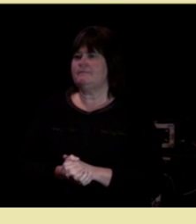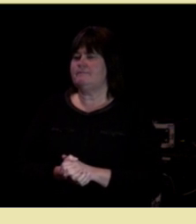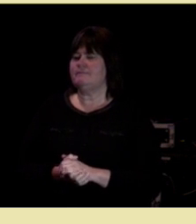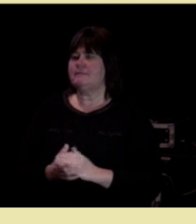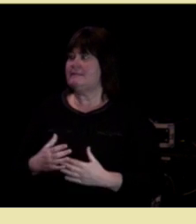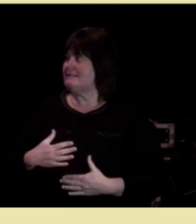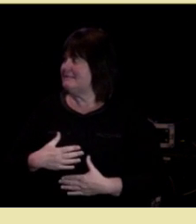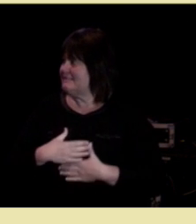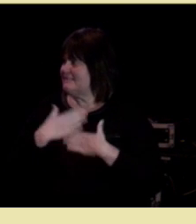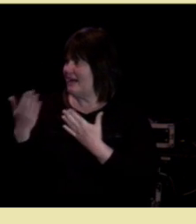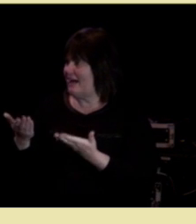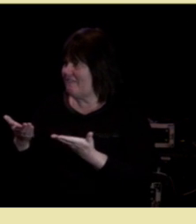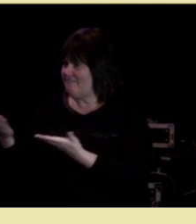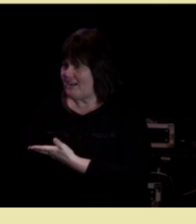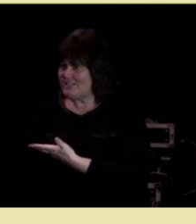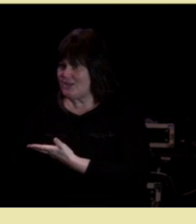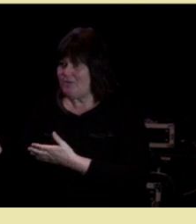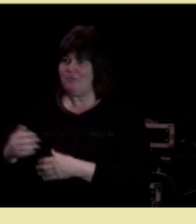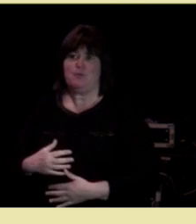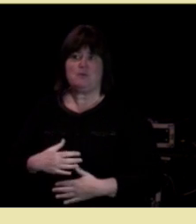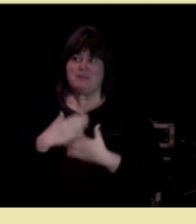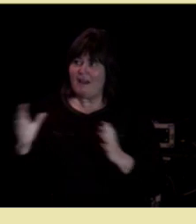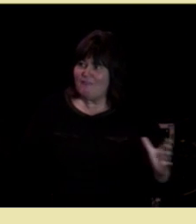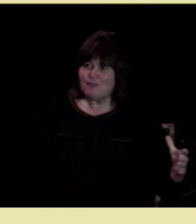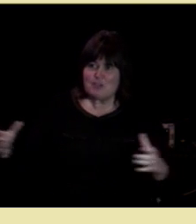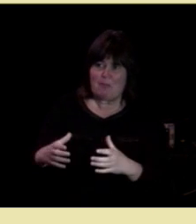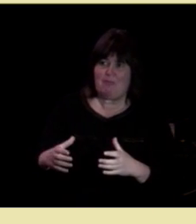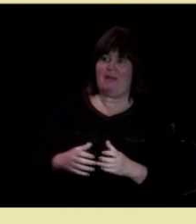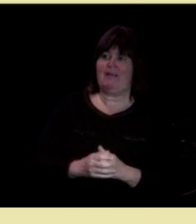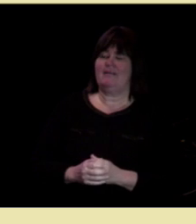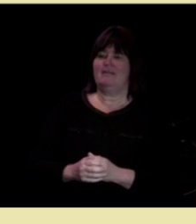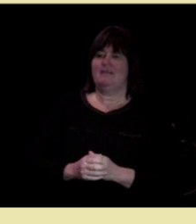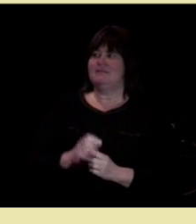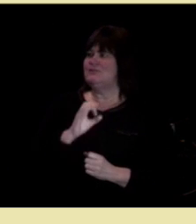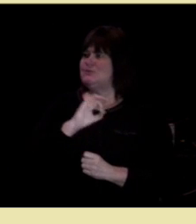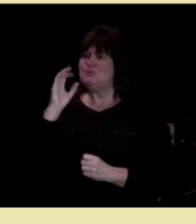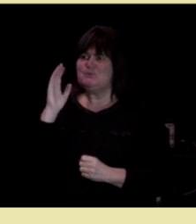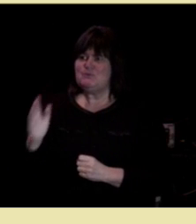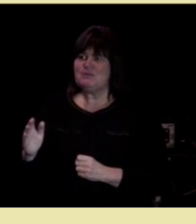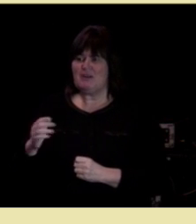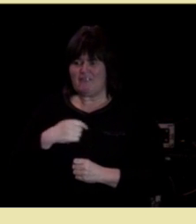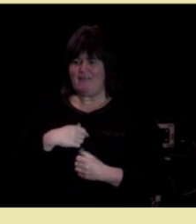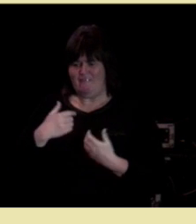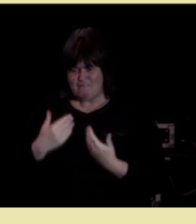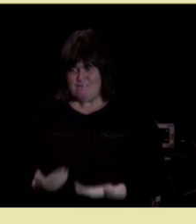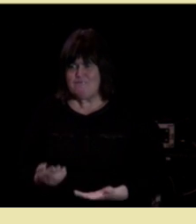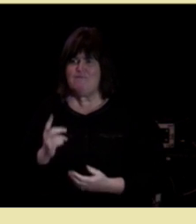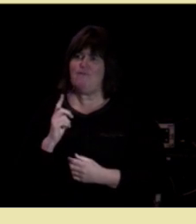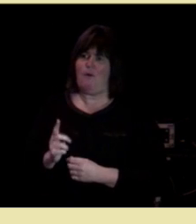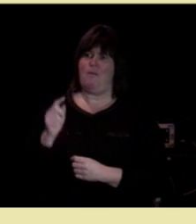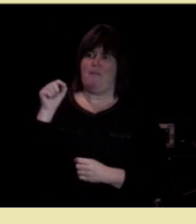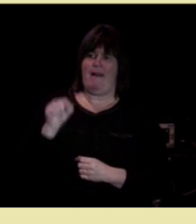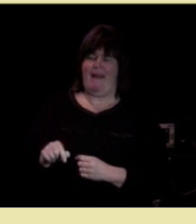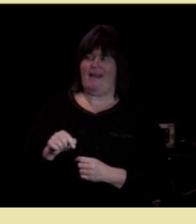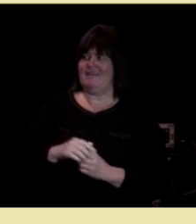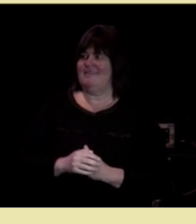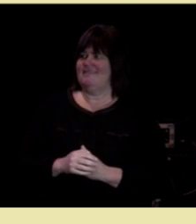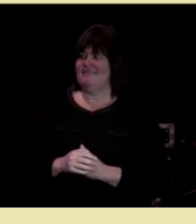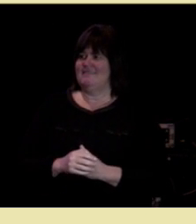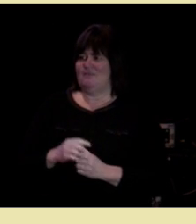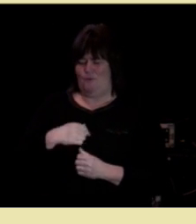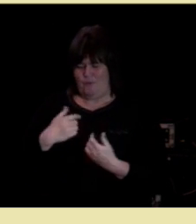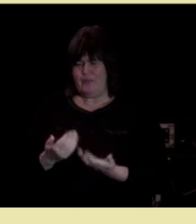Kjære vertskap, kjære forsamling, tusen takk for at jeg får komme her og snakke om